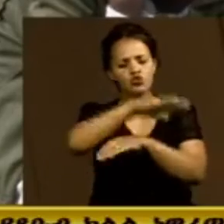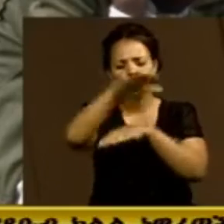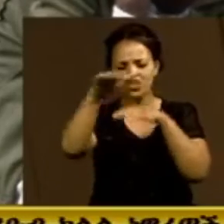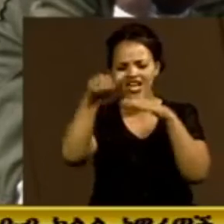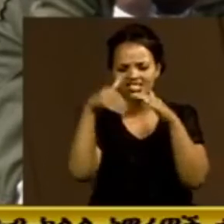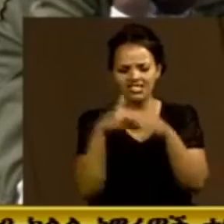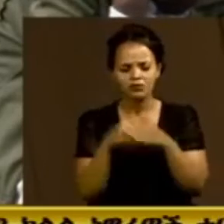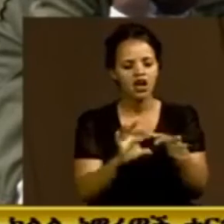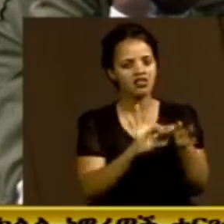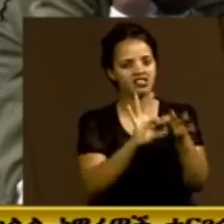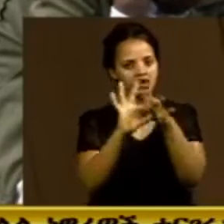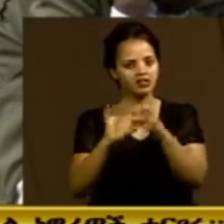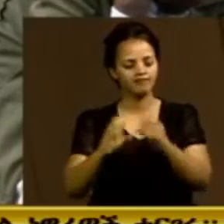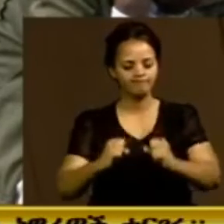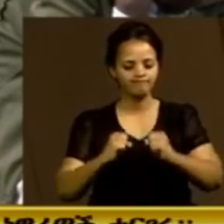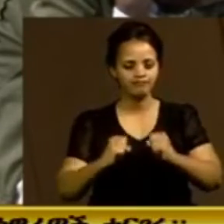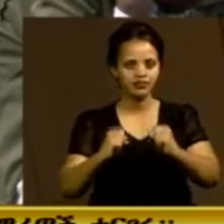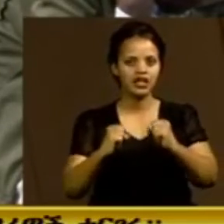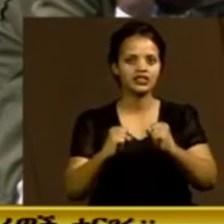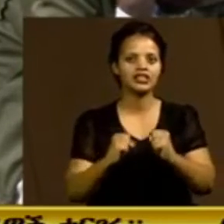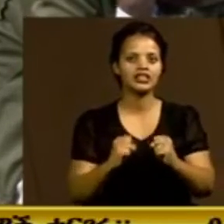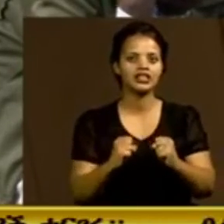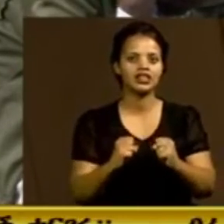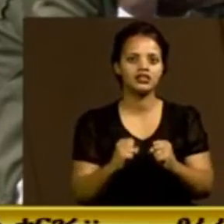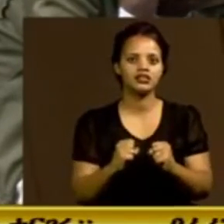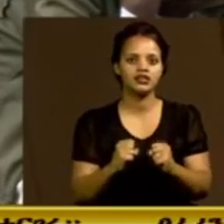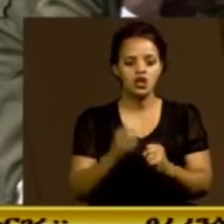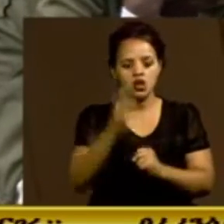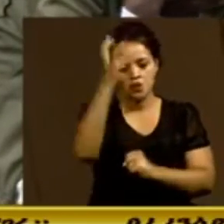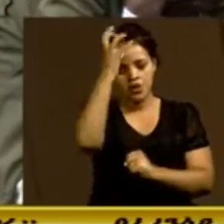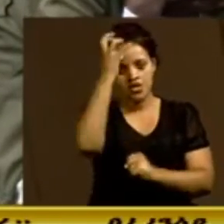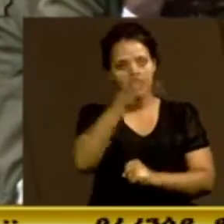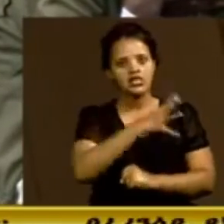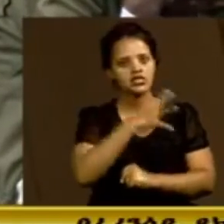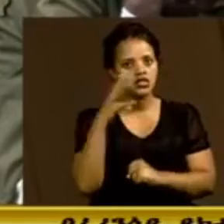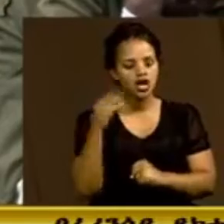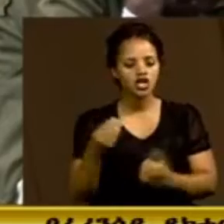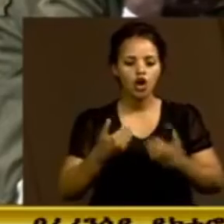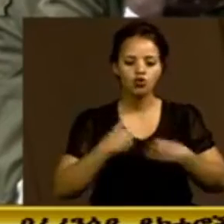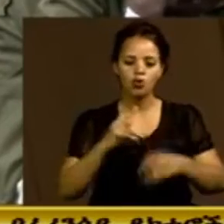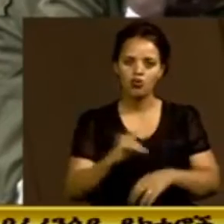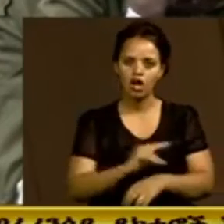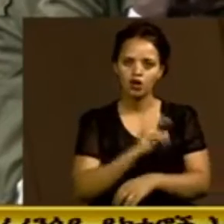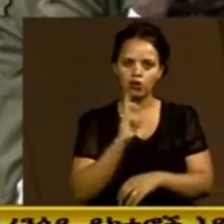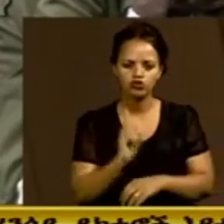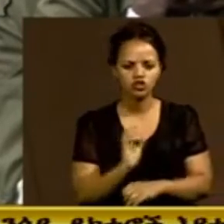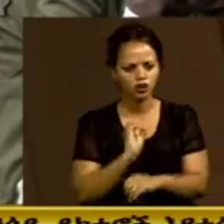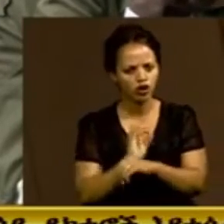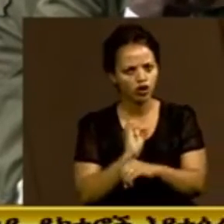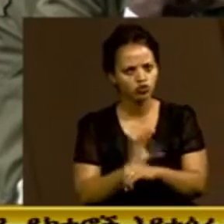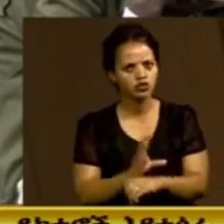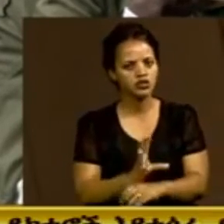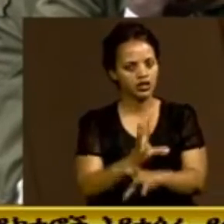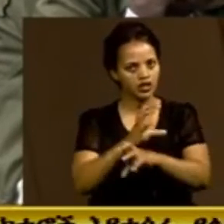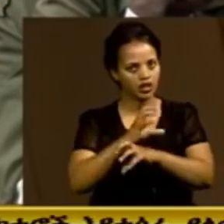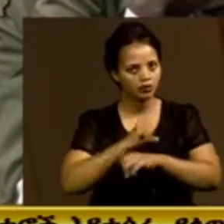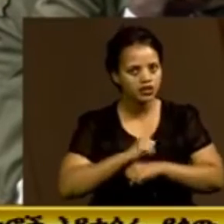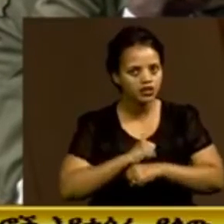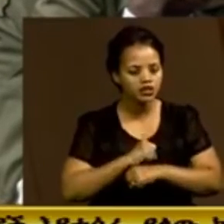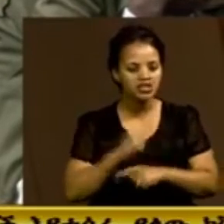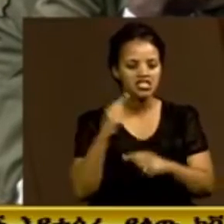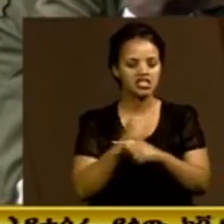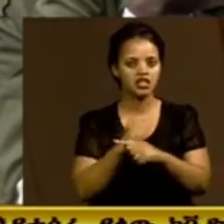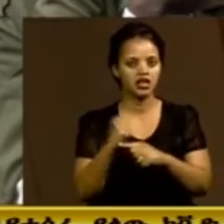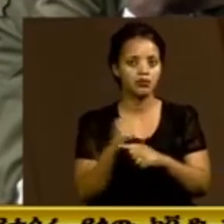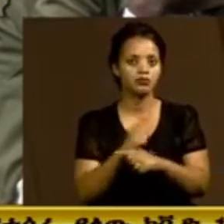ሁላችንም አንድነታችንን አጠንክረን የመንግስትና ያሉ ባለሙያዎች የመከሩንን እየተቀበል